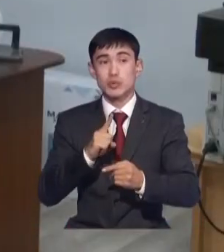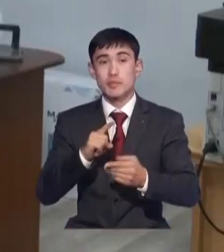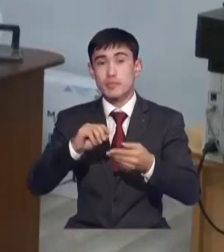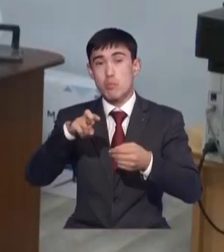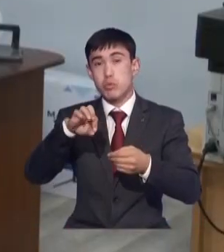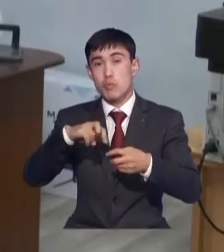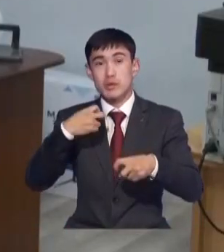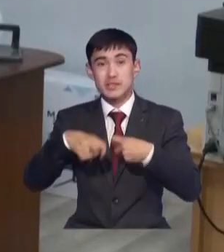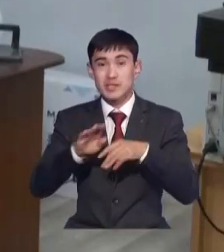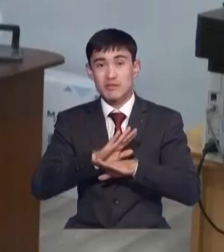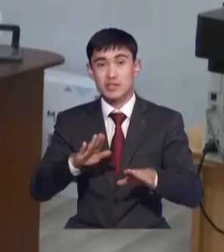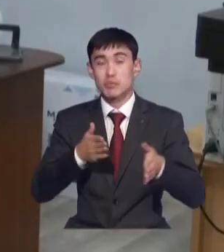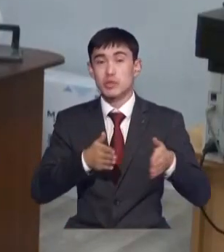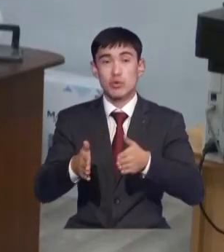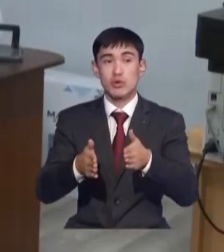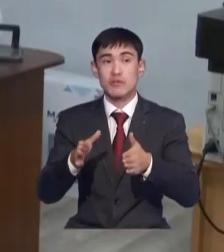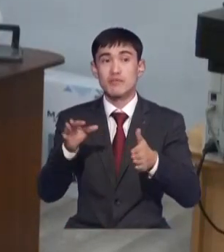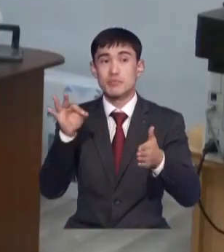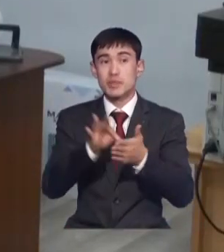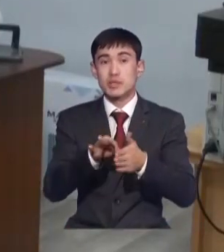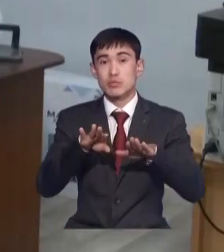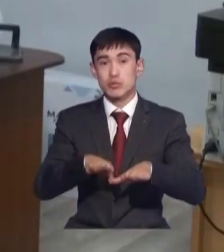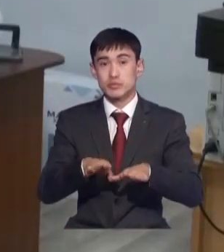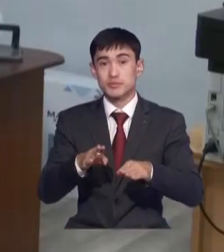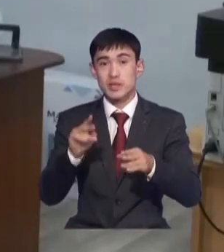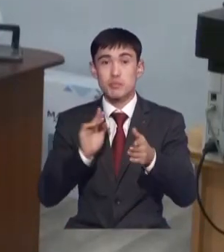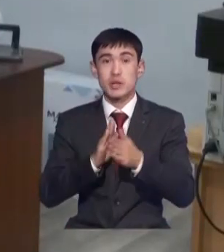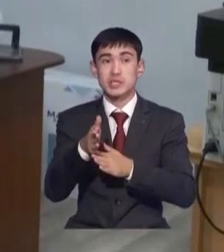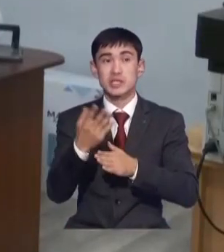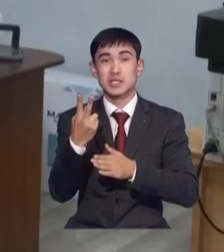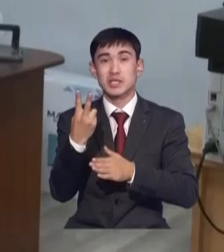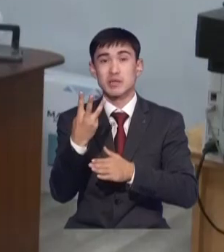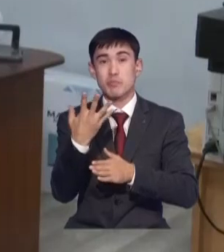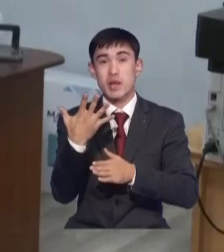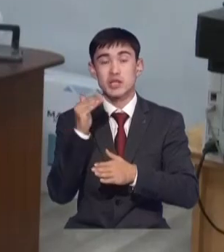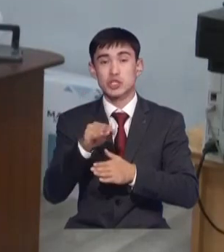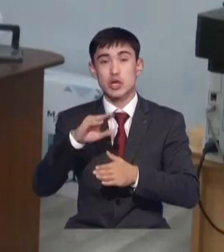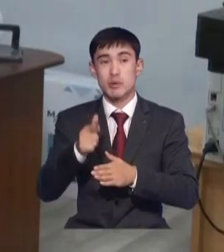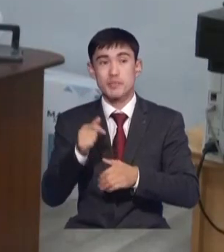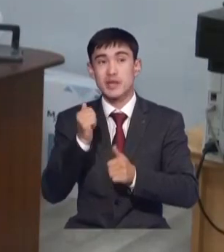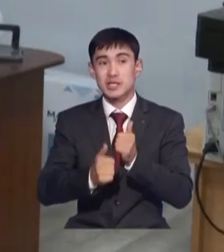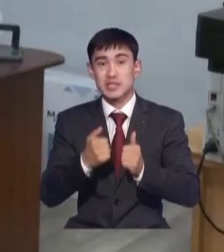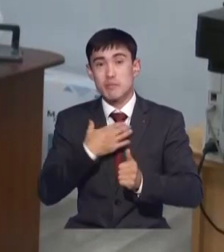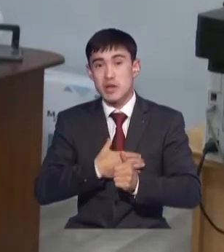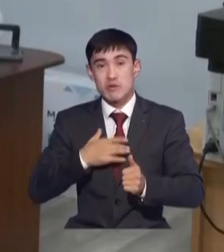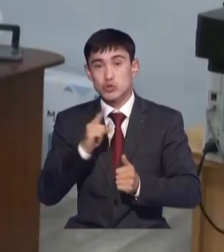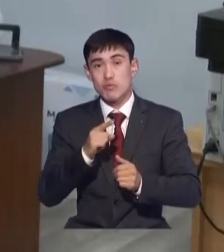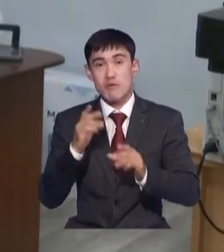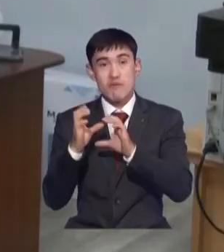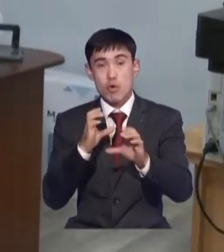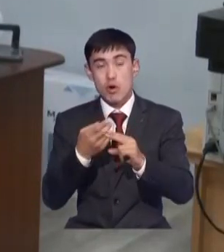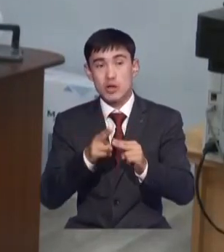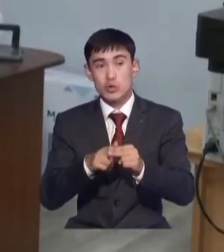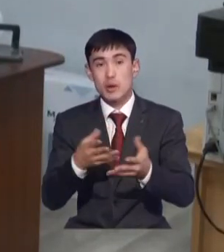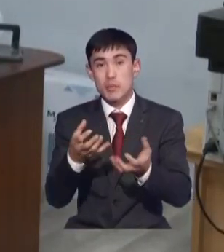пломба нечаянно не сорвалась по дороге в назначенный пункт. Они ведь проезжают 3-5 тысяч километров. И каждый раз я переживаю, чтобы вагоны, которые